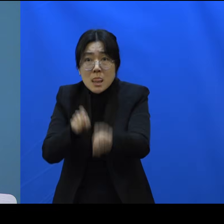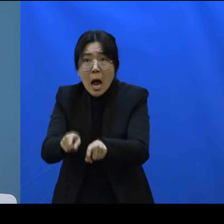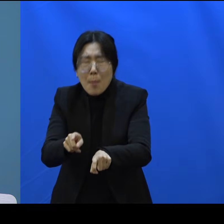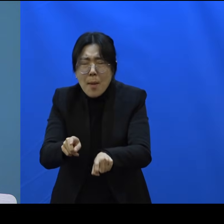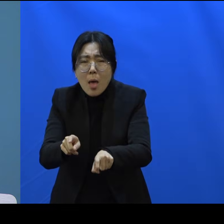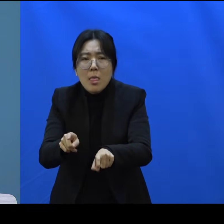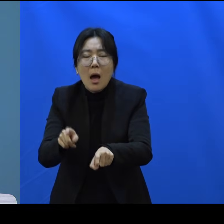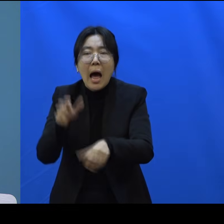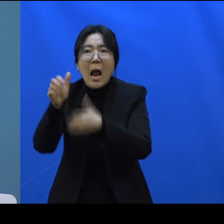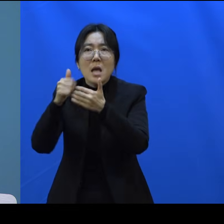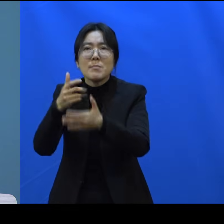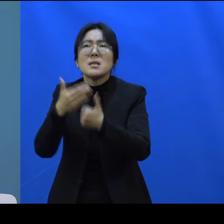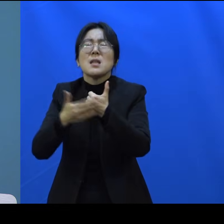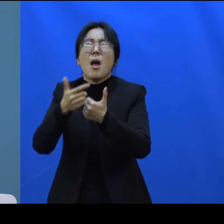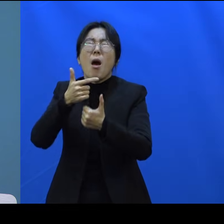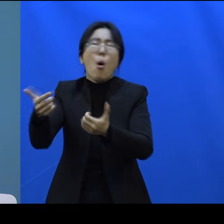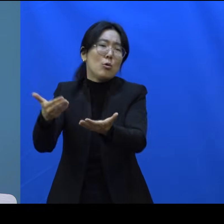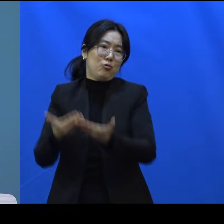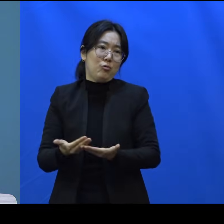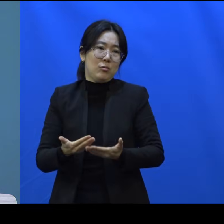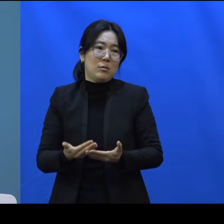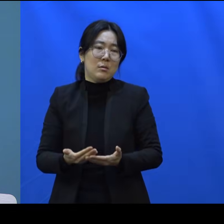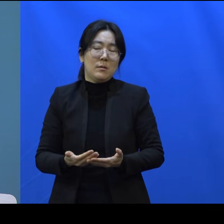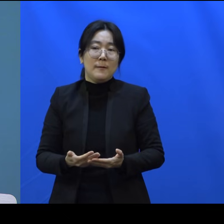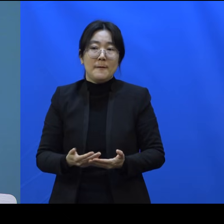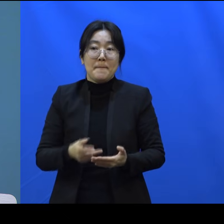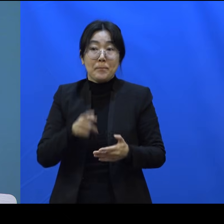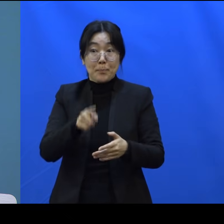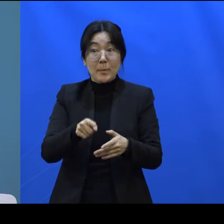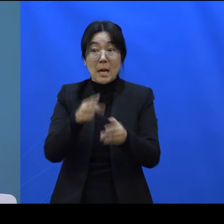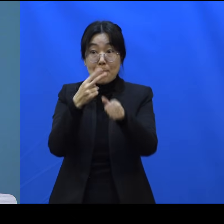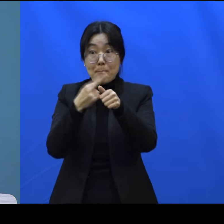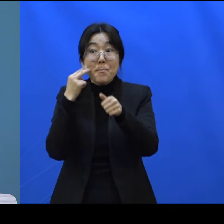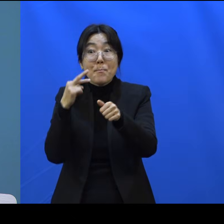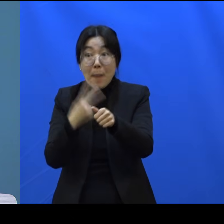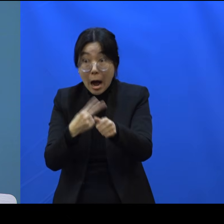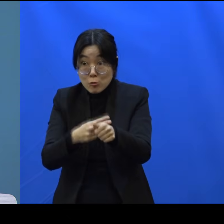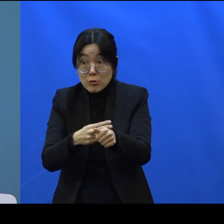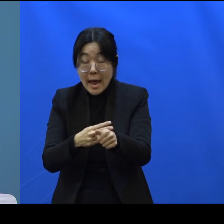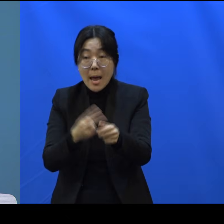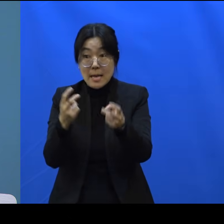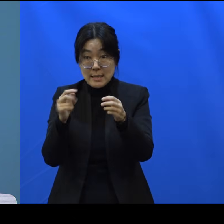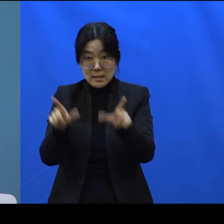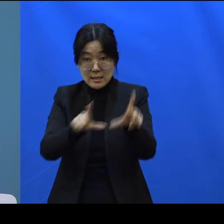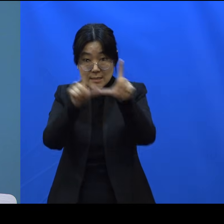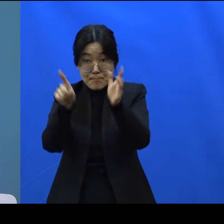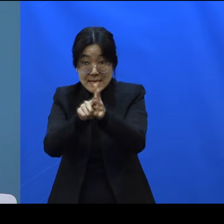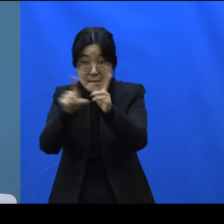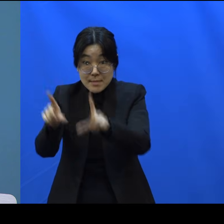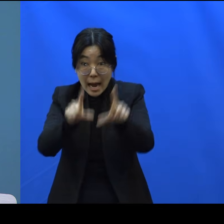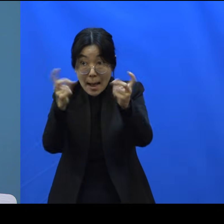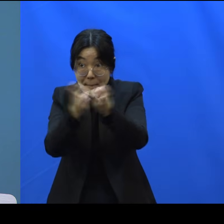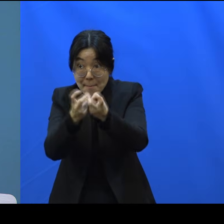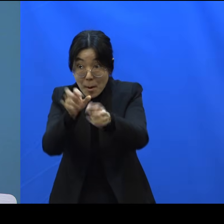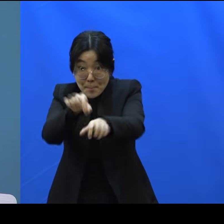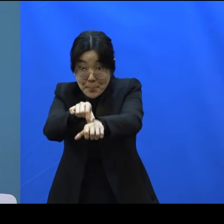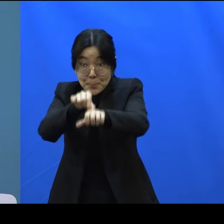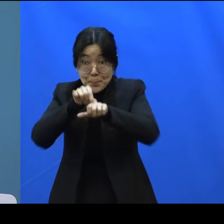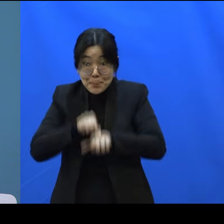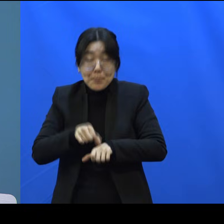존재예요. 그죠? 약할 때 강함이라. 사실은 우리의 인생이 강해